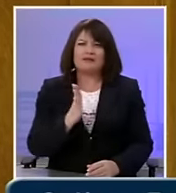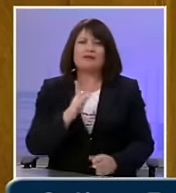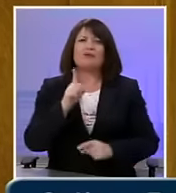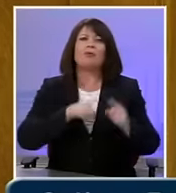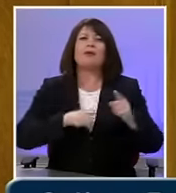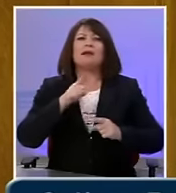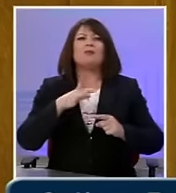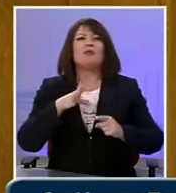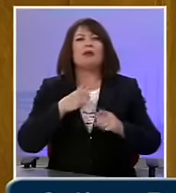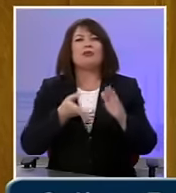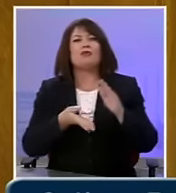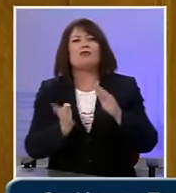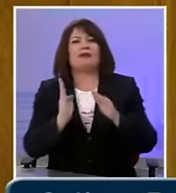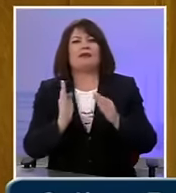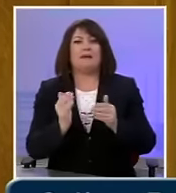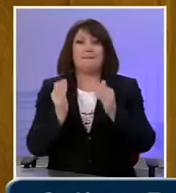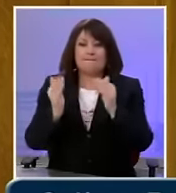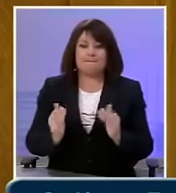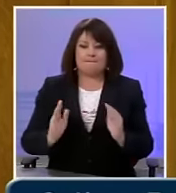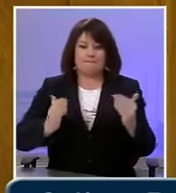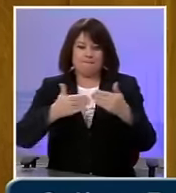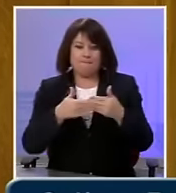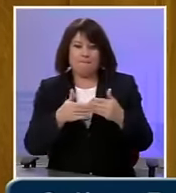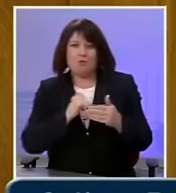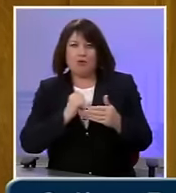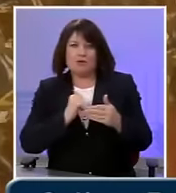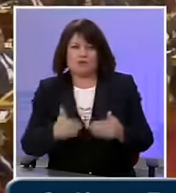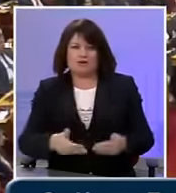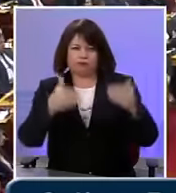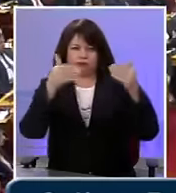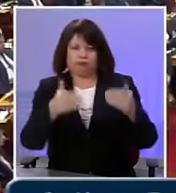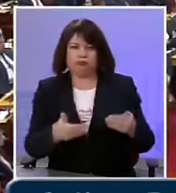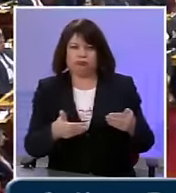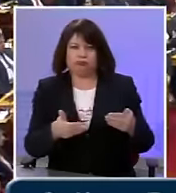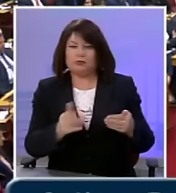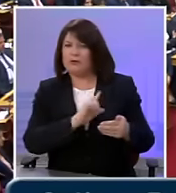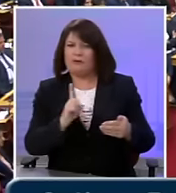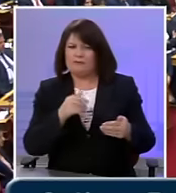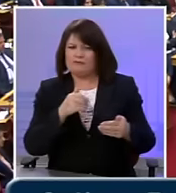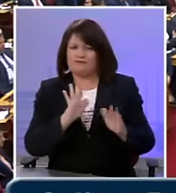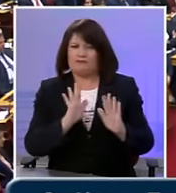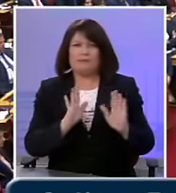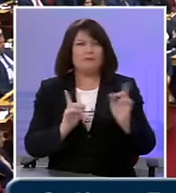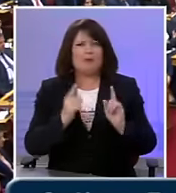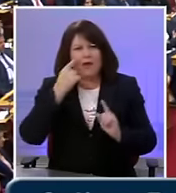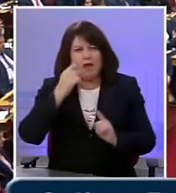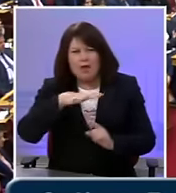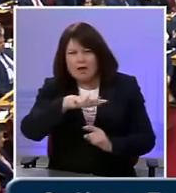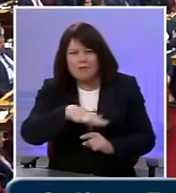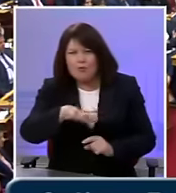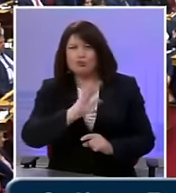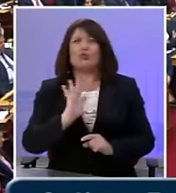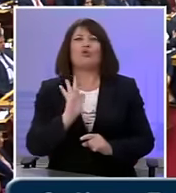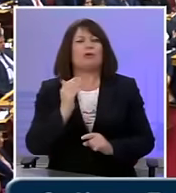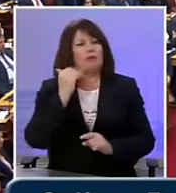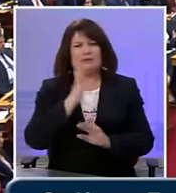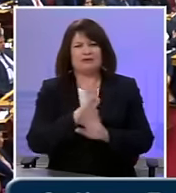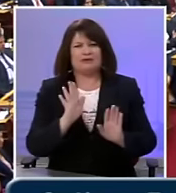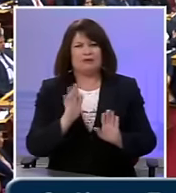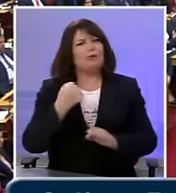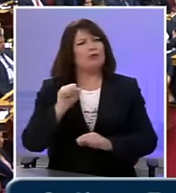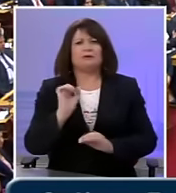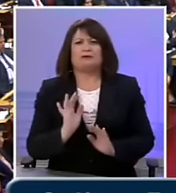να περιχαρακωθούν, να υψώσουν τύχη, να θεωρήσουν τον άλλο ως ύποπτο. Δεν